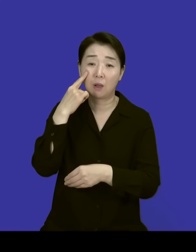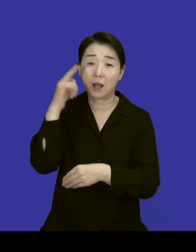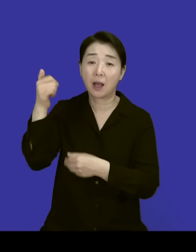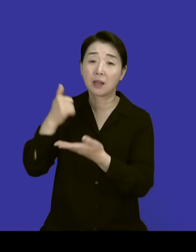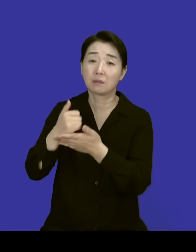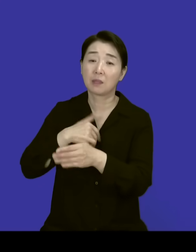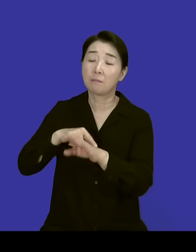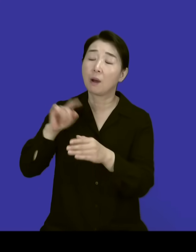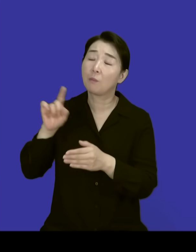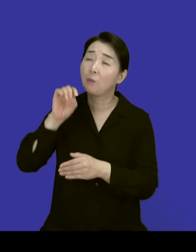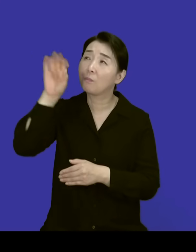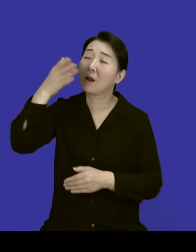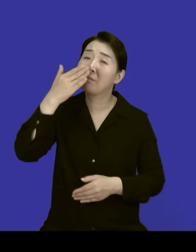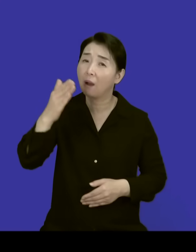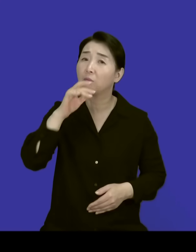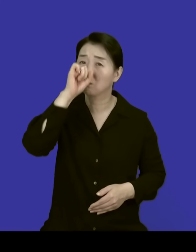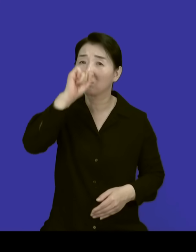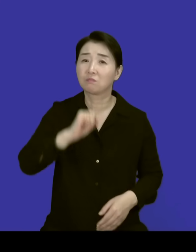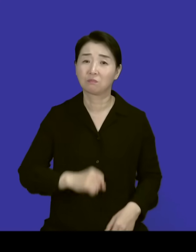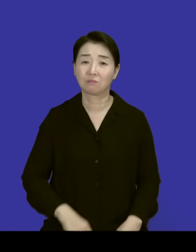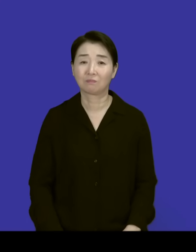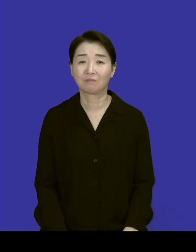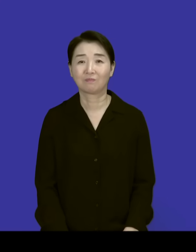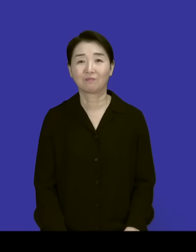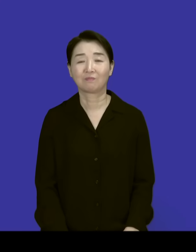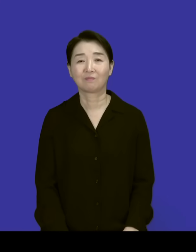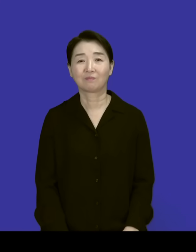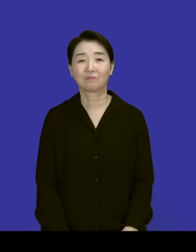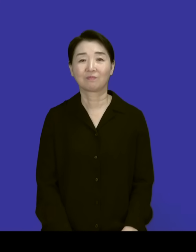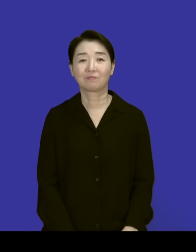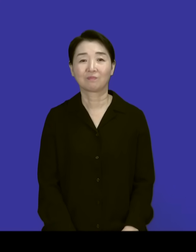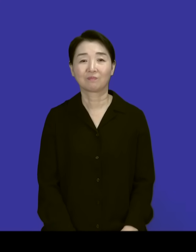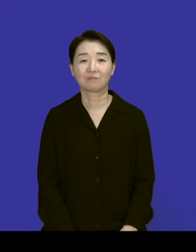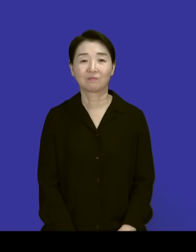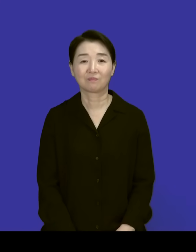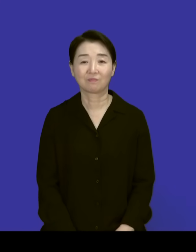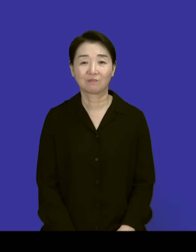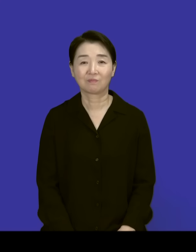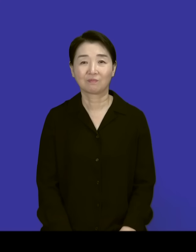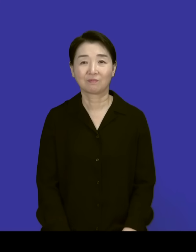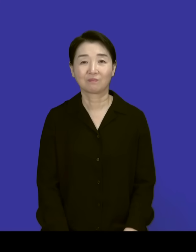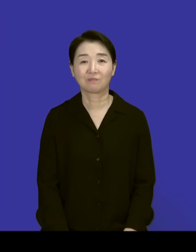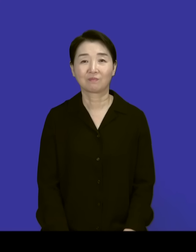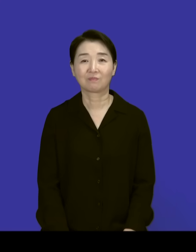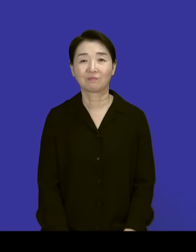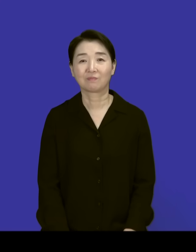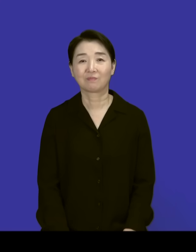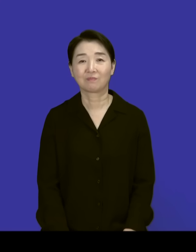말할 수 있는 거 너무 좋잖아요, 사실은. 네네. 그래서 저는 꼭